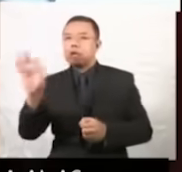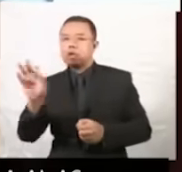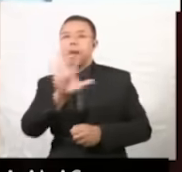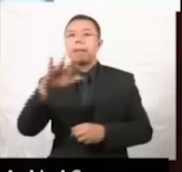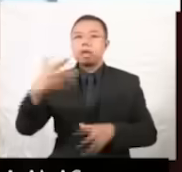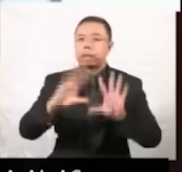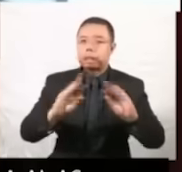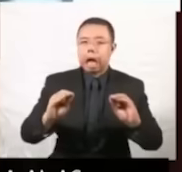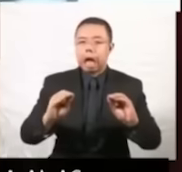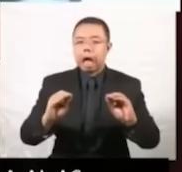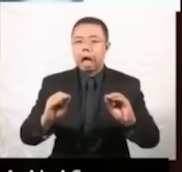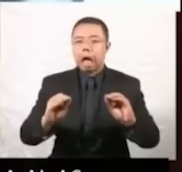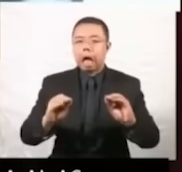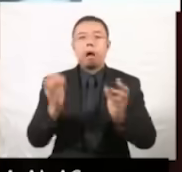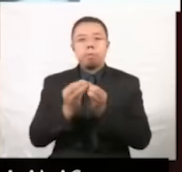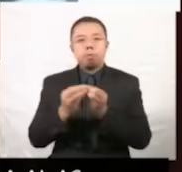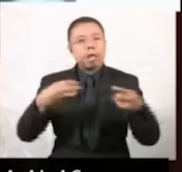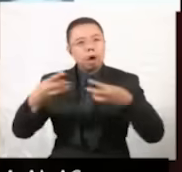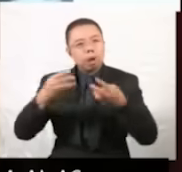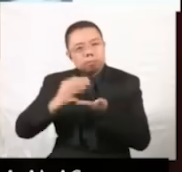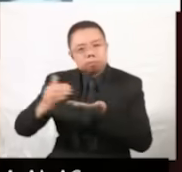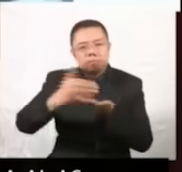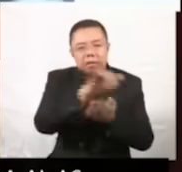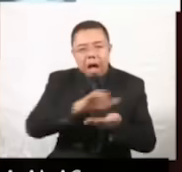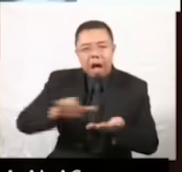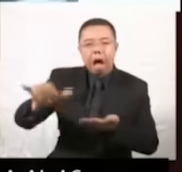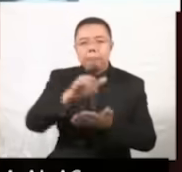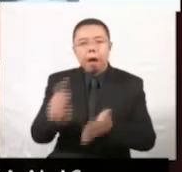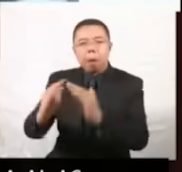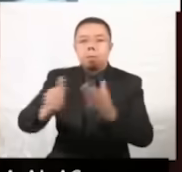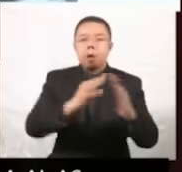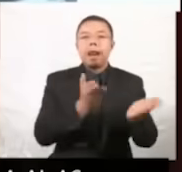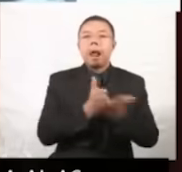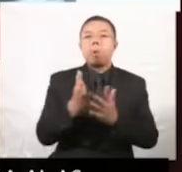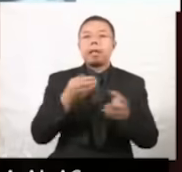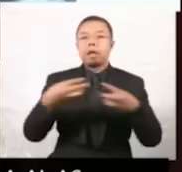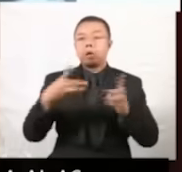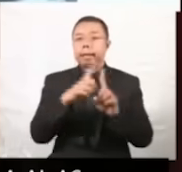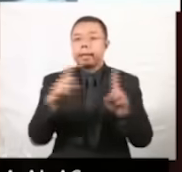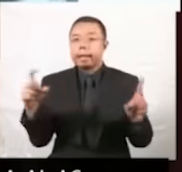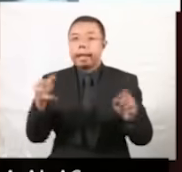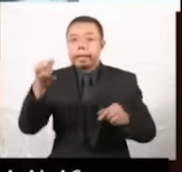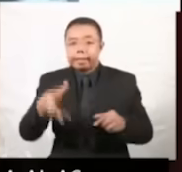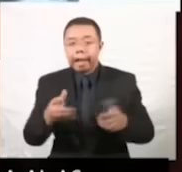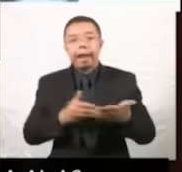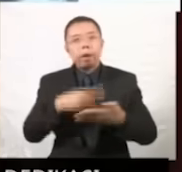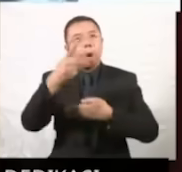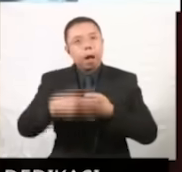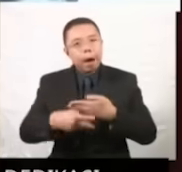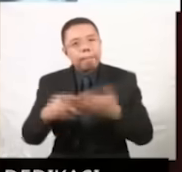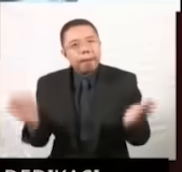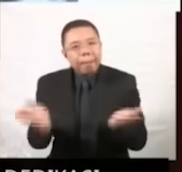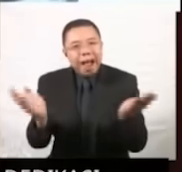bekerja dengan pemerataan ekonomi dengan ekonomi digital desa dengan program program